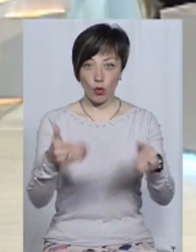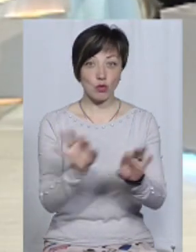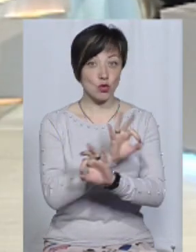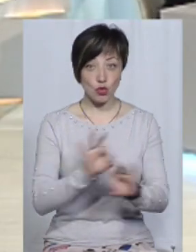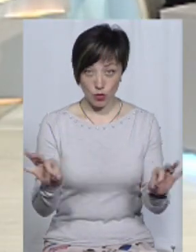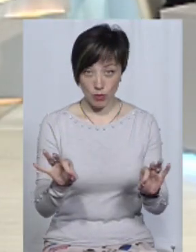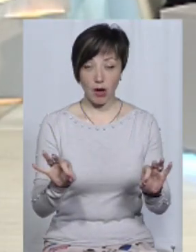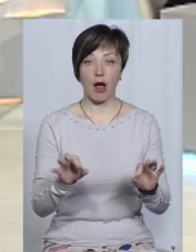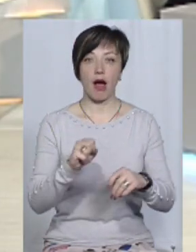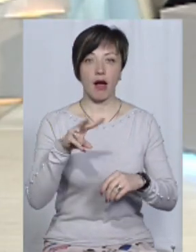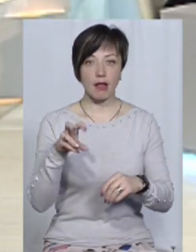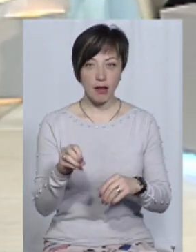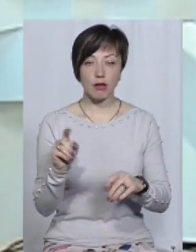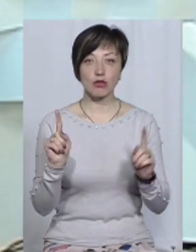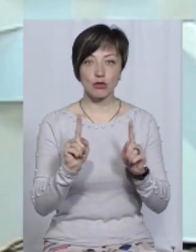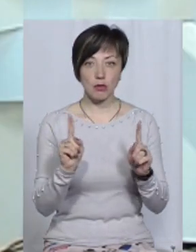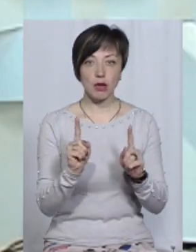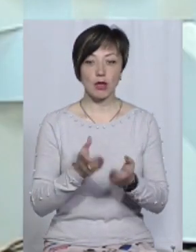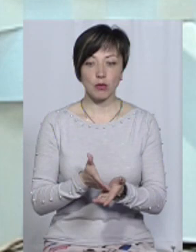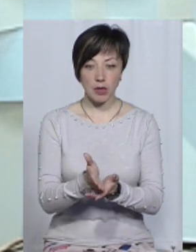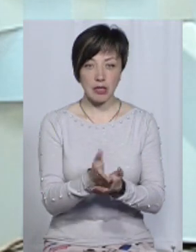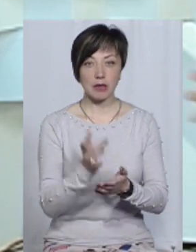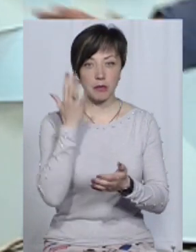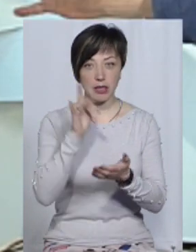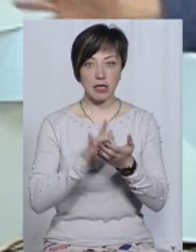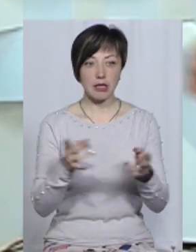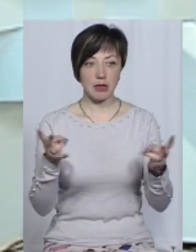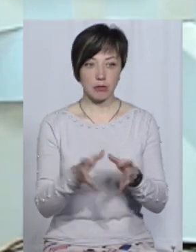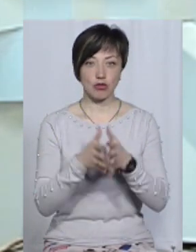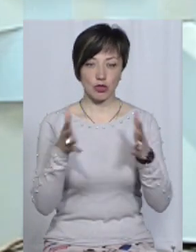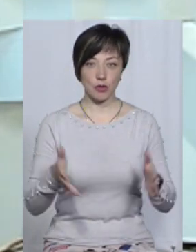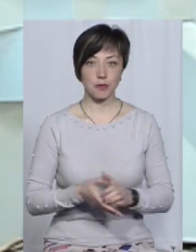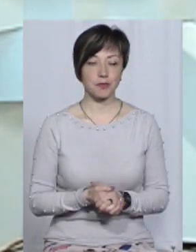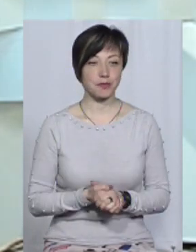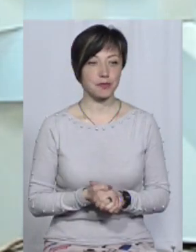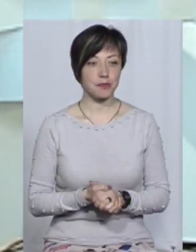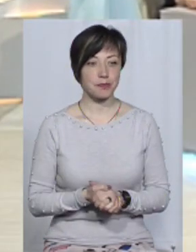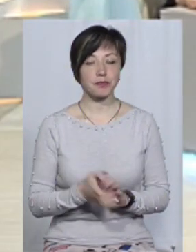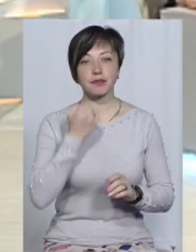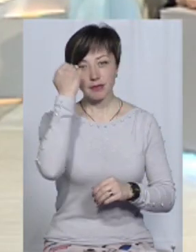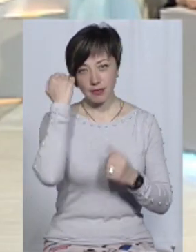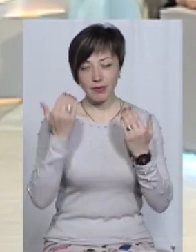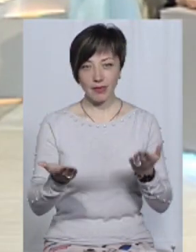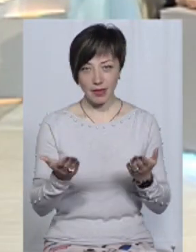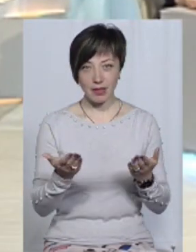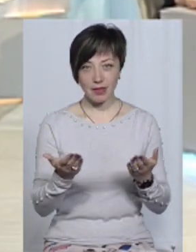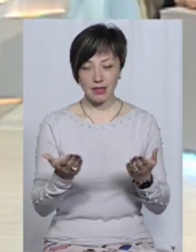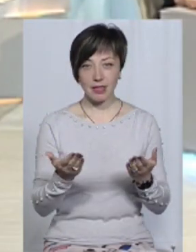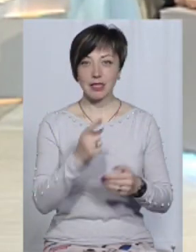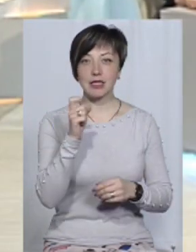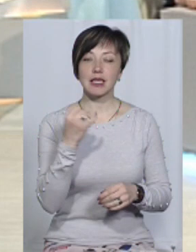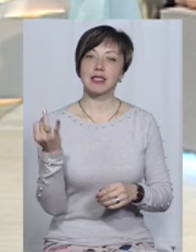комплекс, супер. Це абсолютно. Комплекс, але так. Щоб йти до мети, то треба так широко йти. Дякую вам